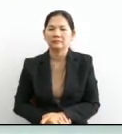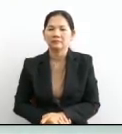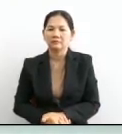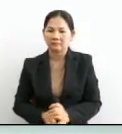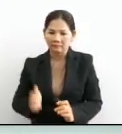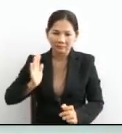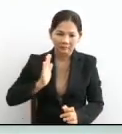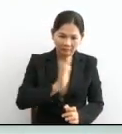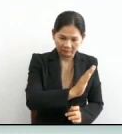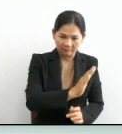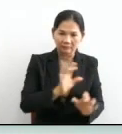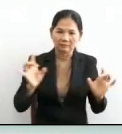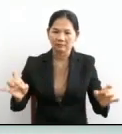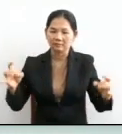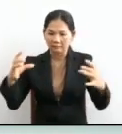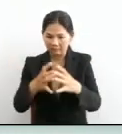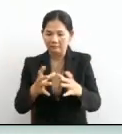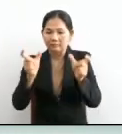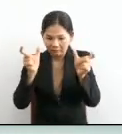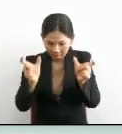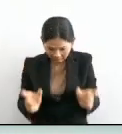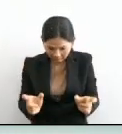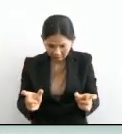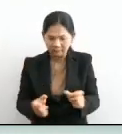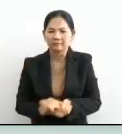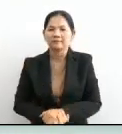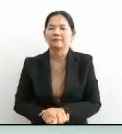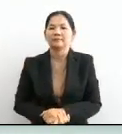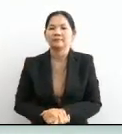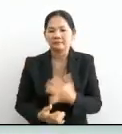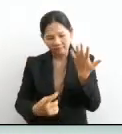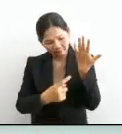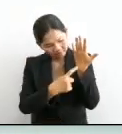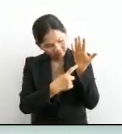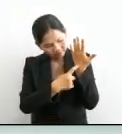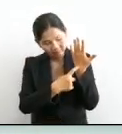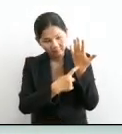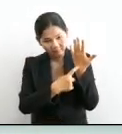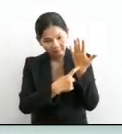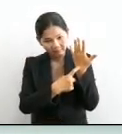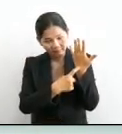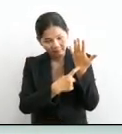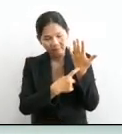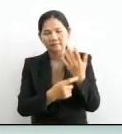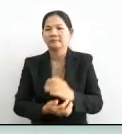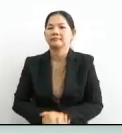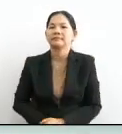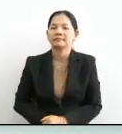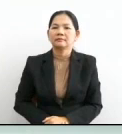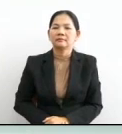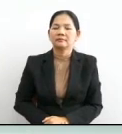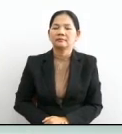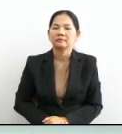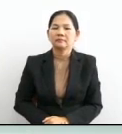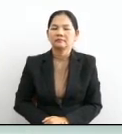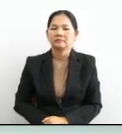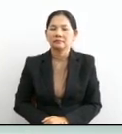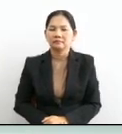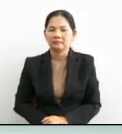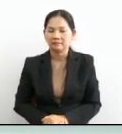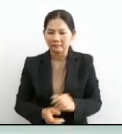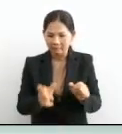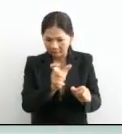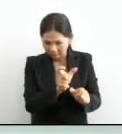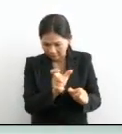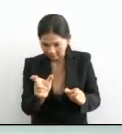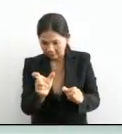robot bộ cột chà con sẽ xây dựng nhà khám mà con chà chẳng con chà sẽ xây bằng to